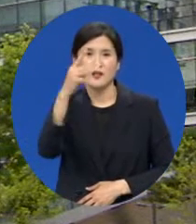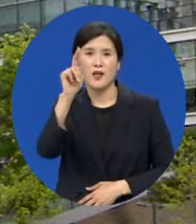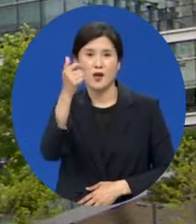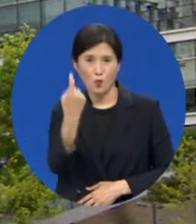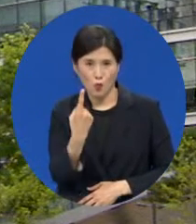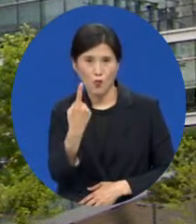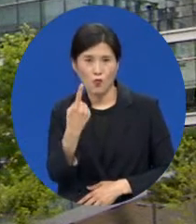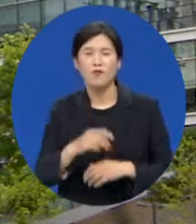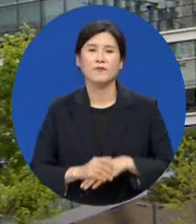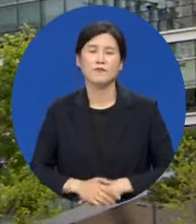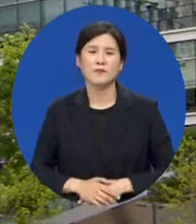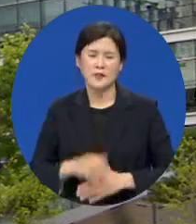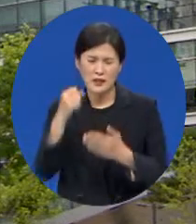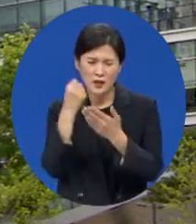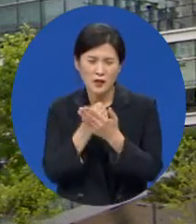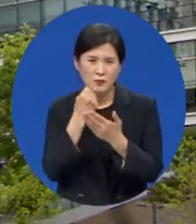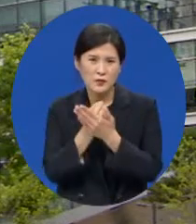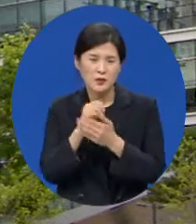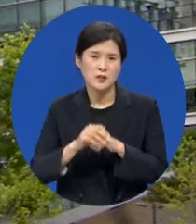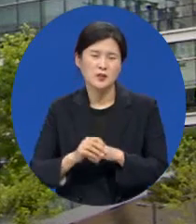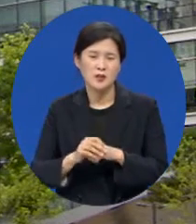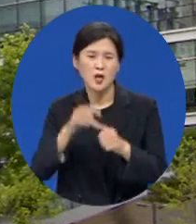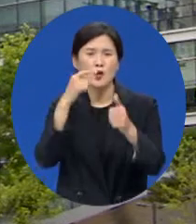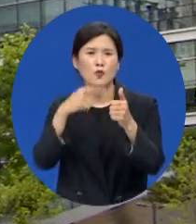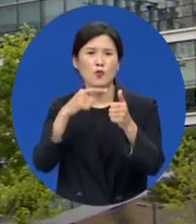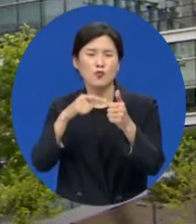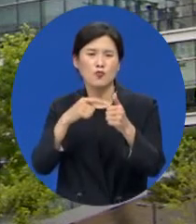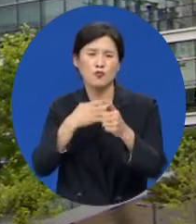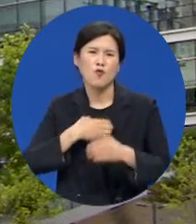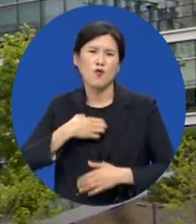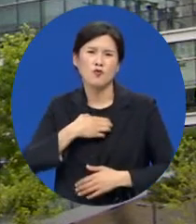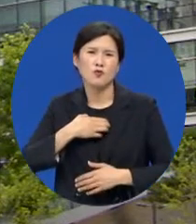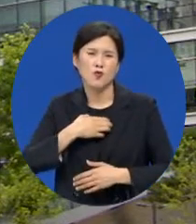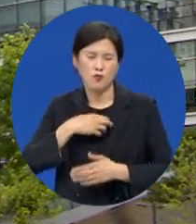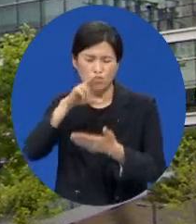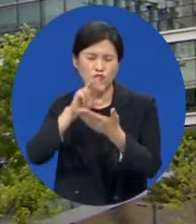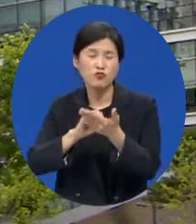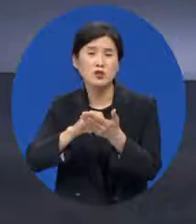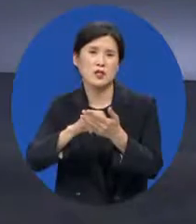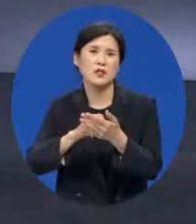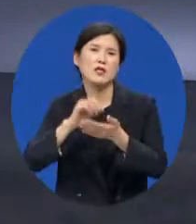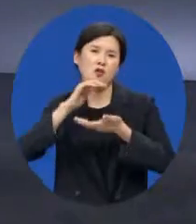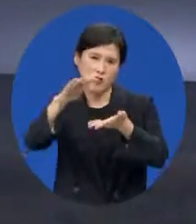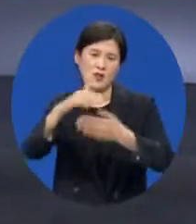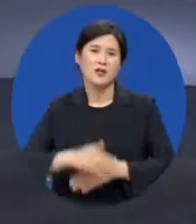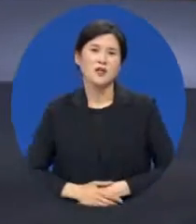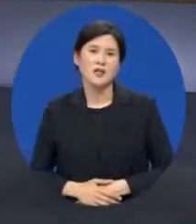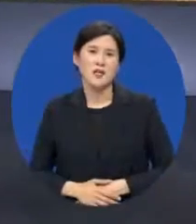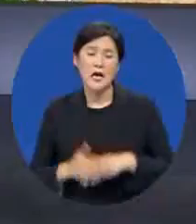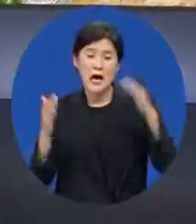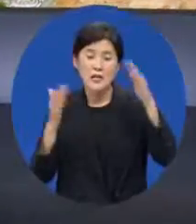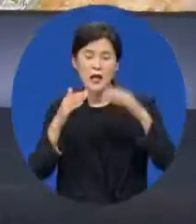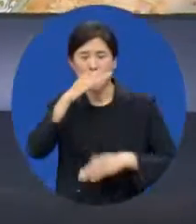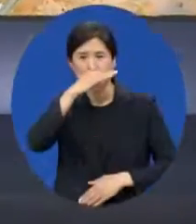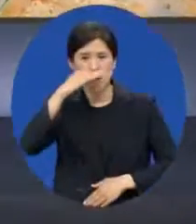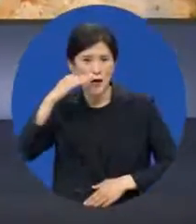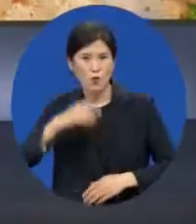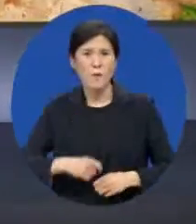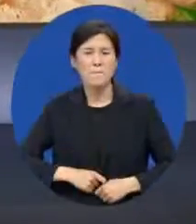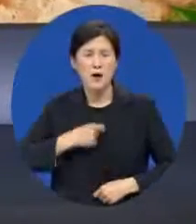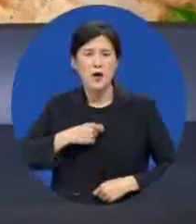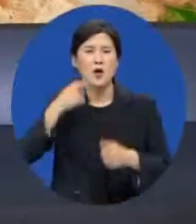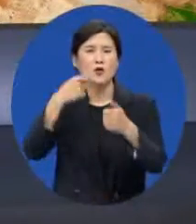입니다 안타깝지만 3종 교육의 또 다른 걱정거리를 말씀드리겠습니다 아이들에게 올바르고 정직한